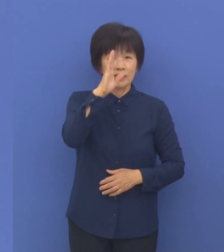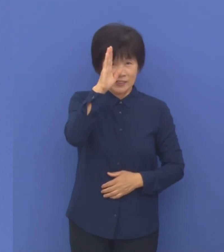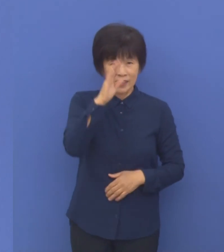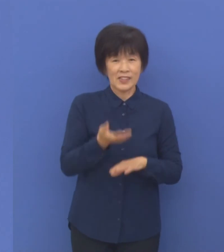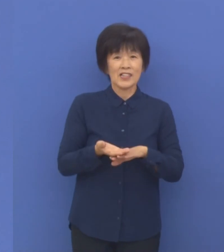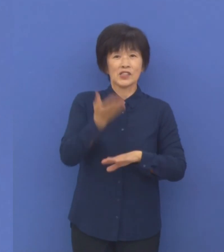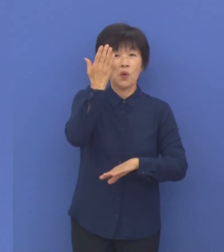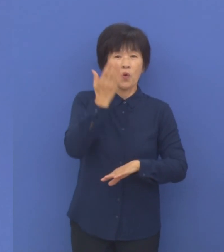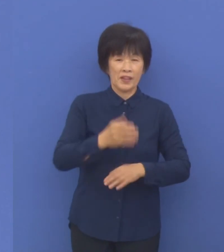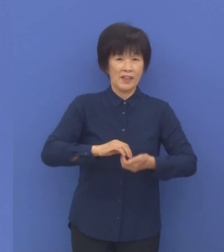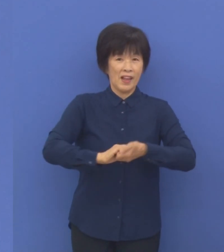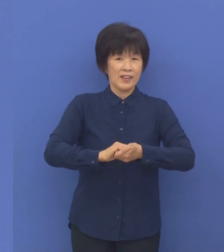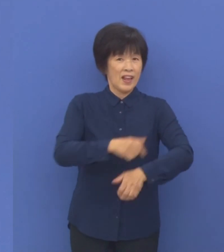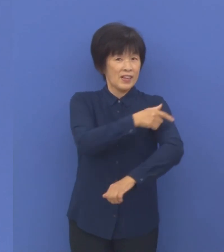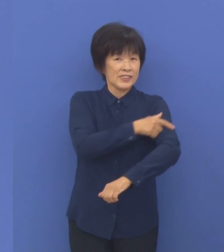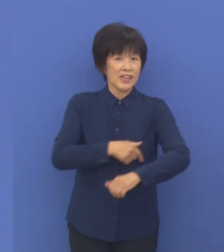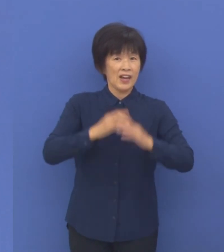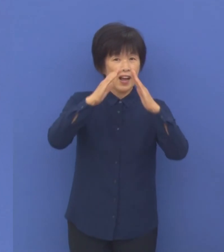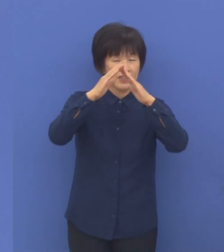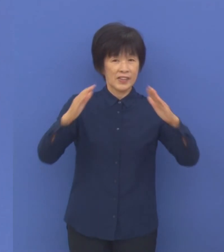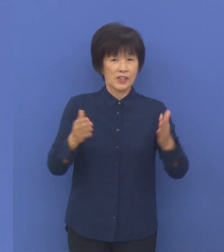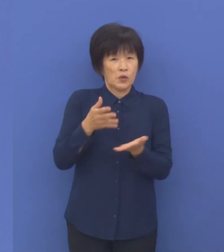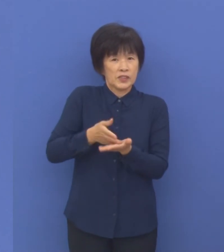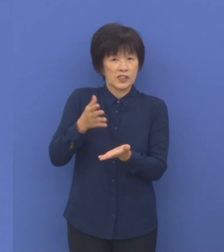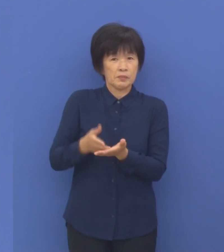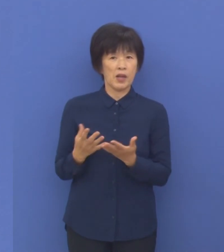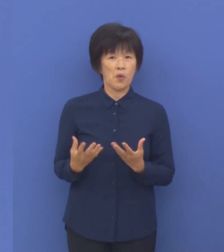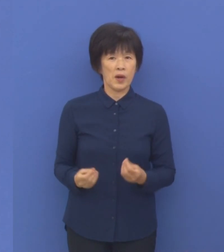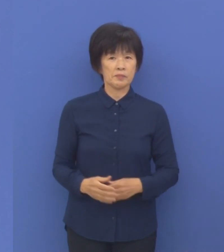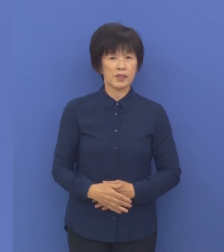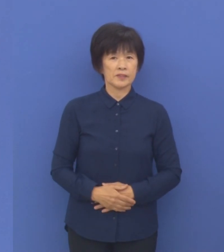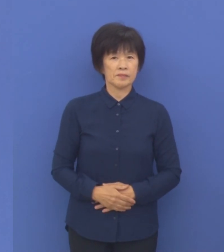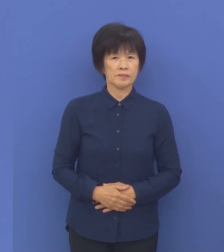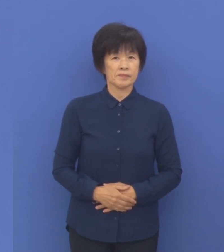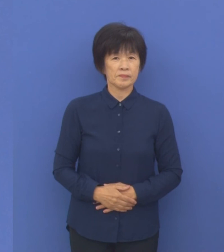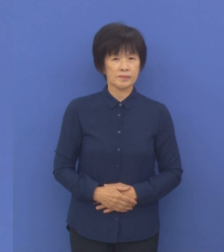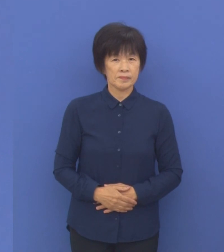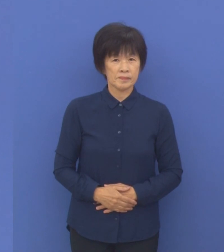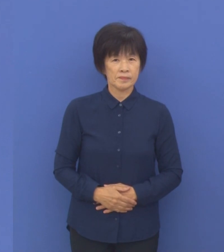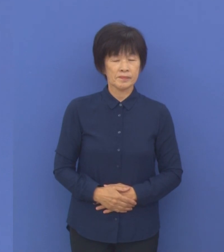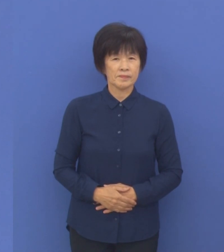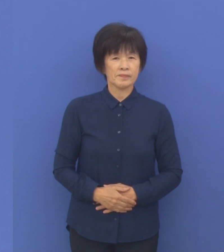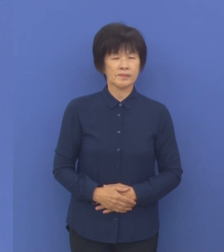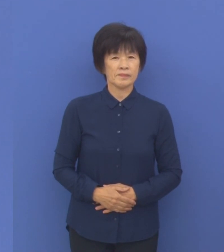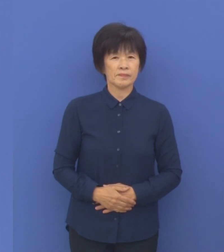定例記者会見の説明を終わりますよろしくお願い致します